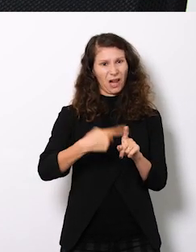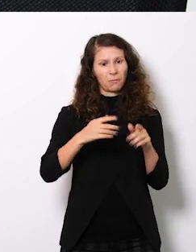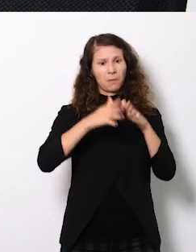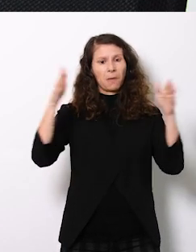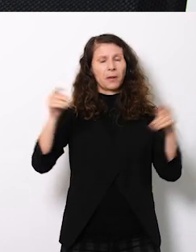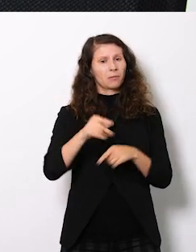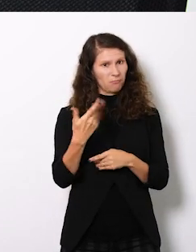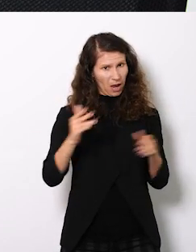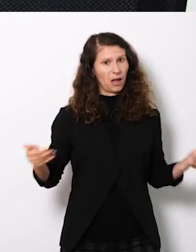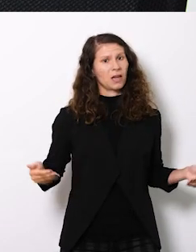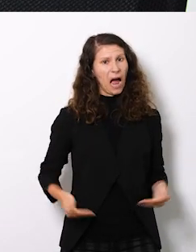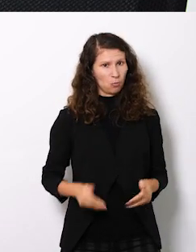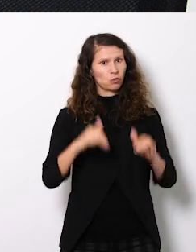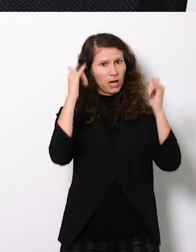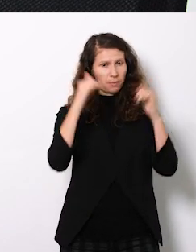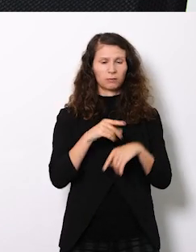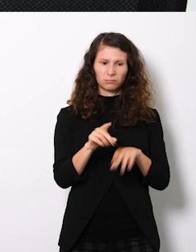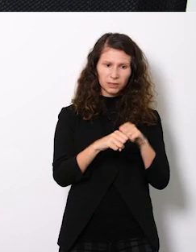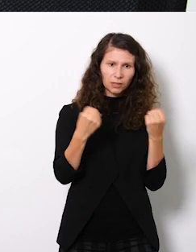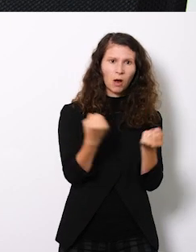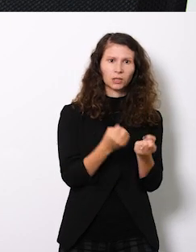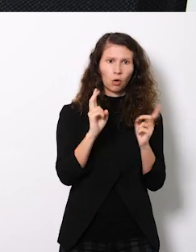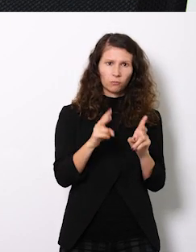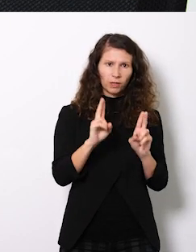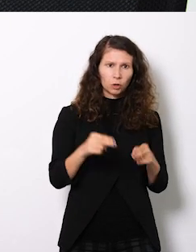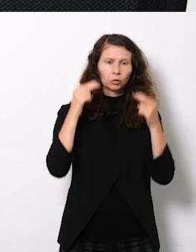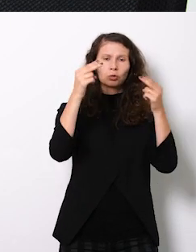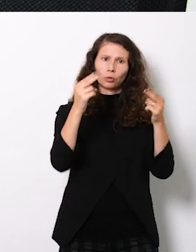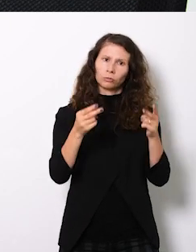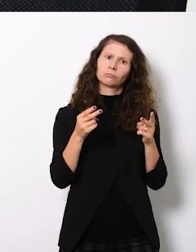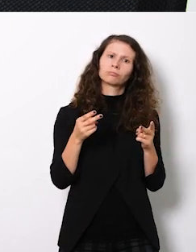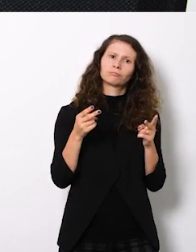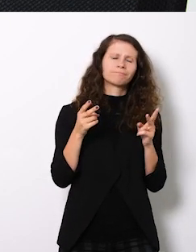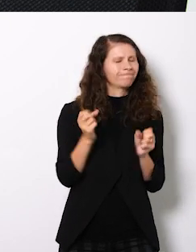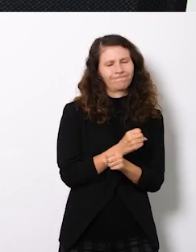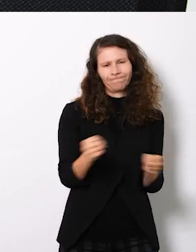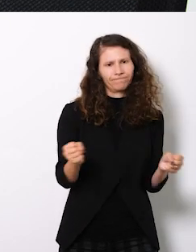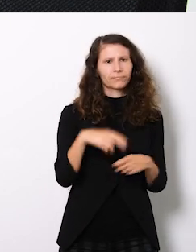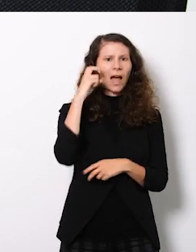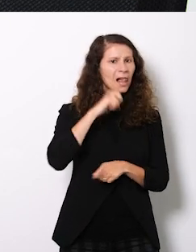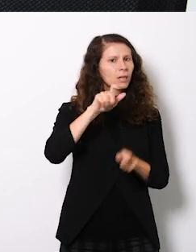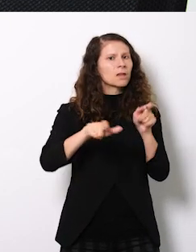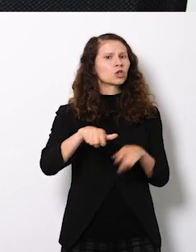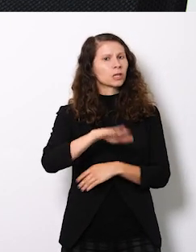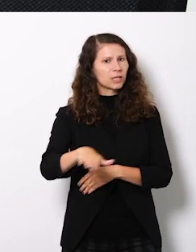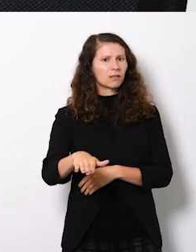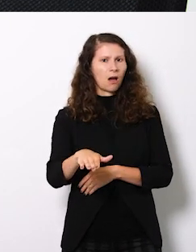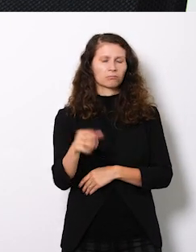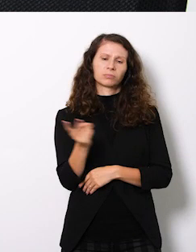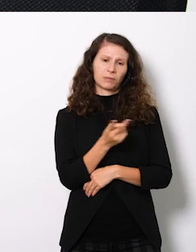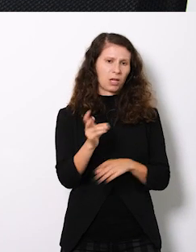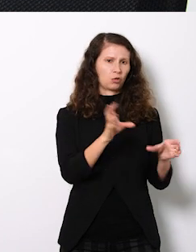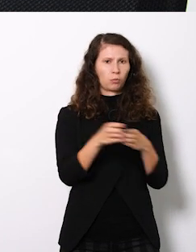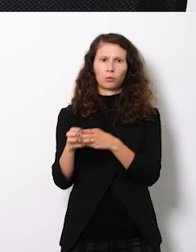in Armut leben und die sich vor allem aus dieser Situation auch kaum mehr befreien können. Das sind vor allem alte Menschen, die wir angesprochen haben, es sind Kinder. Das sind die zwei Gruppen,